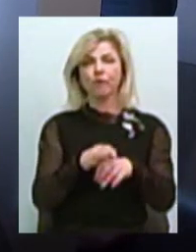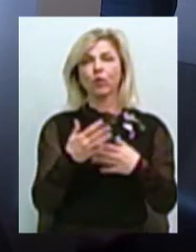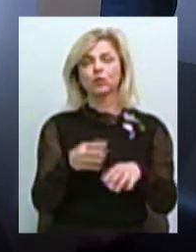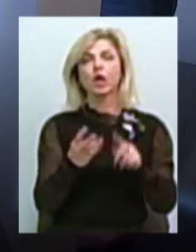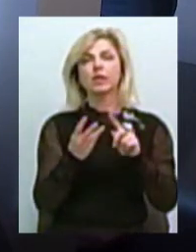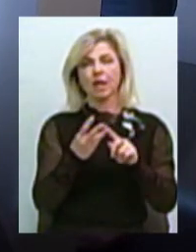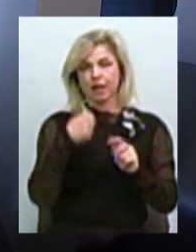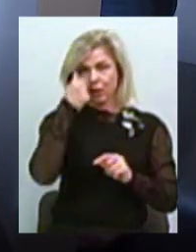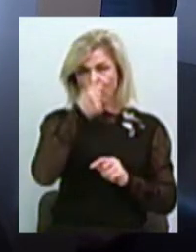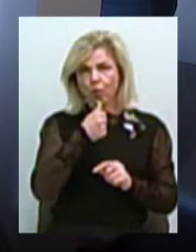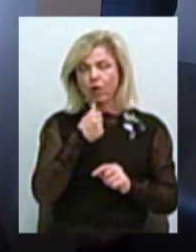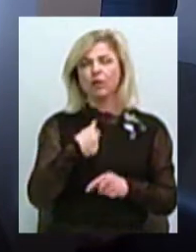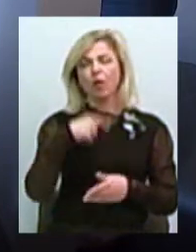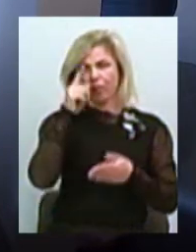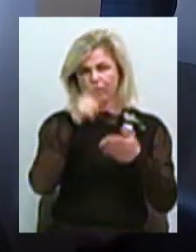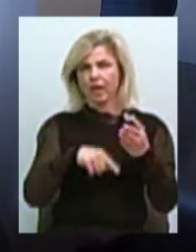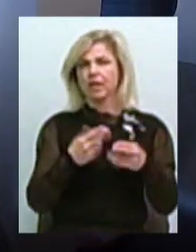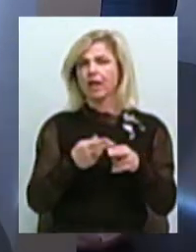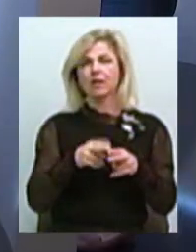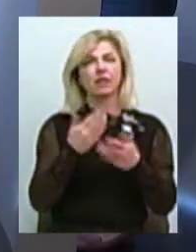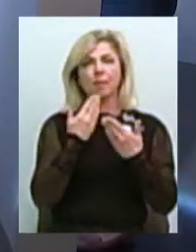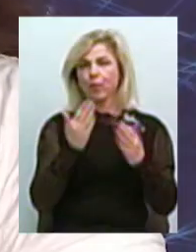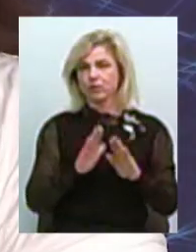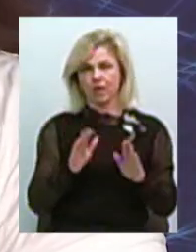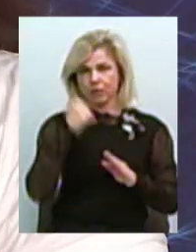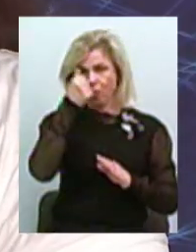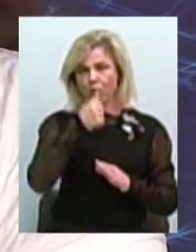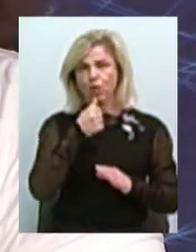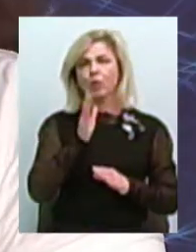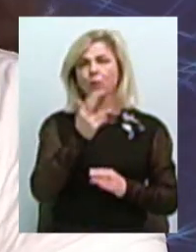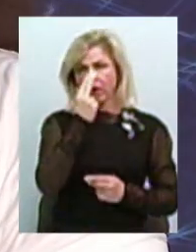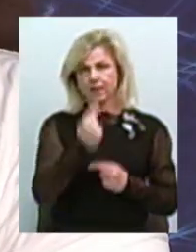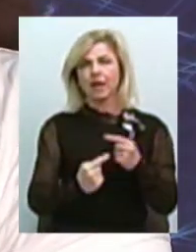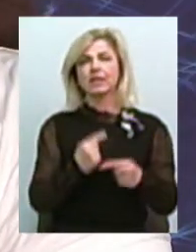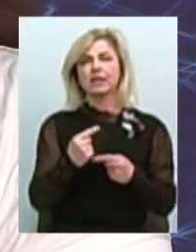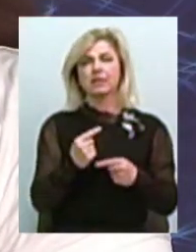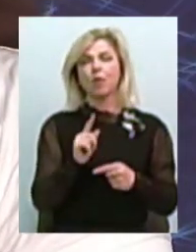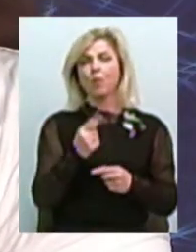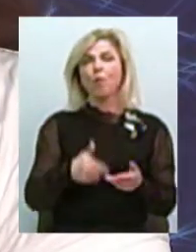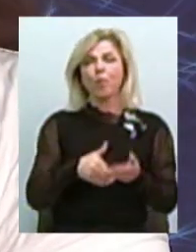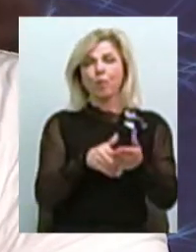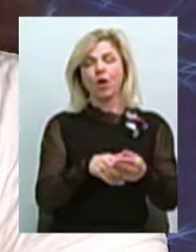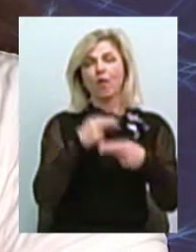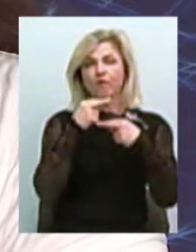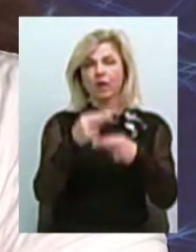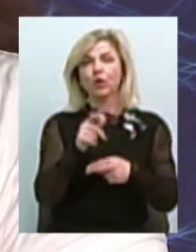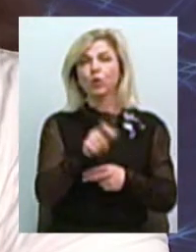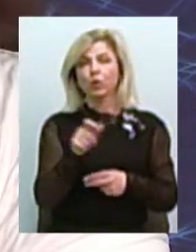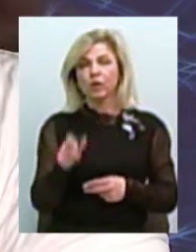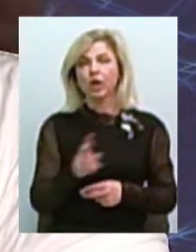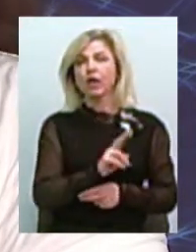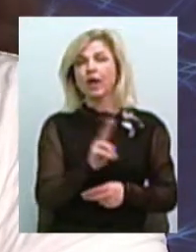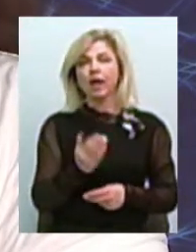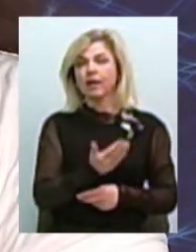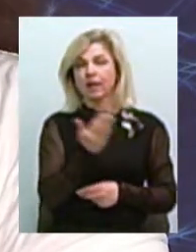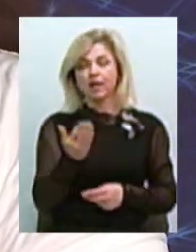ще рік. Кожного року це вже стає така традиція проводити цей марш, тому що це допомагає звертати увагу людей, які навіть в цей